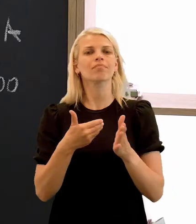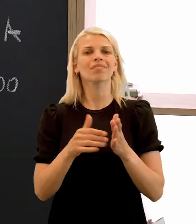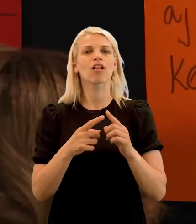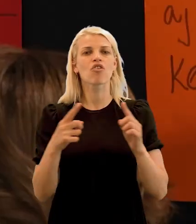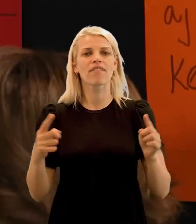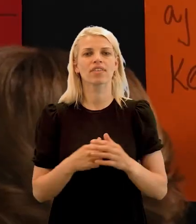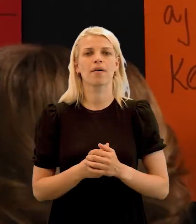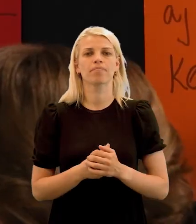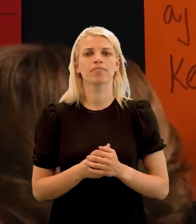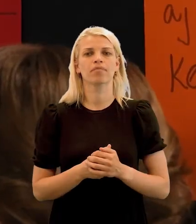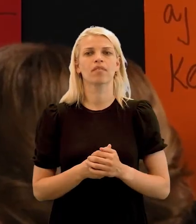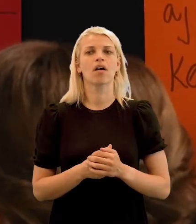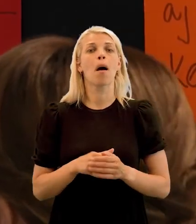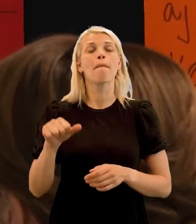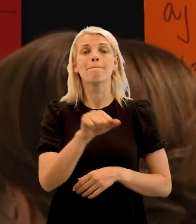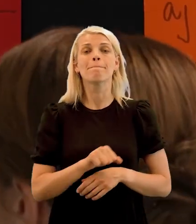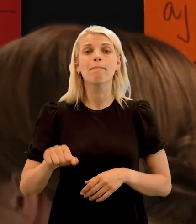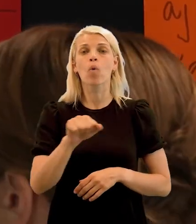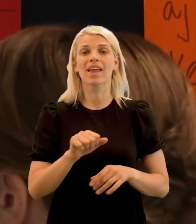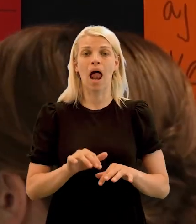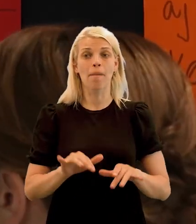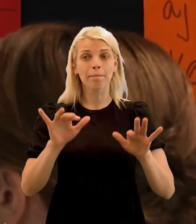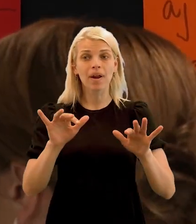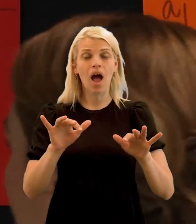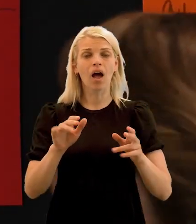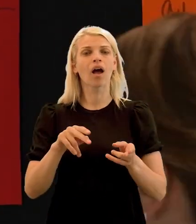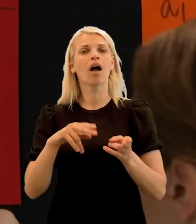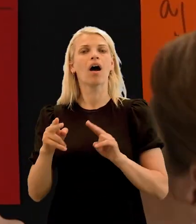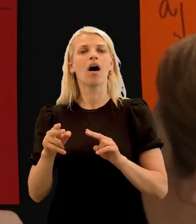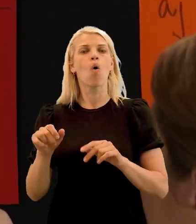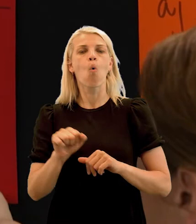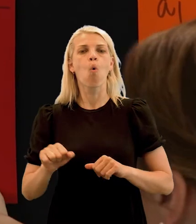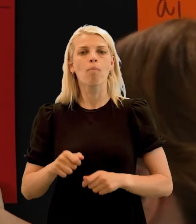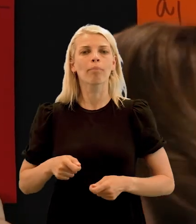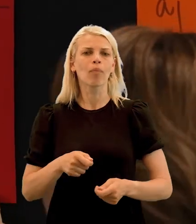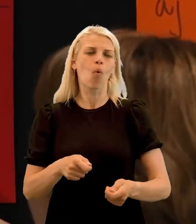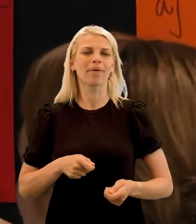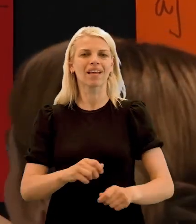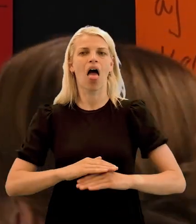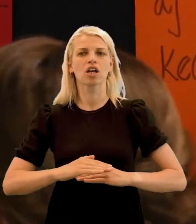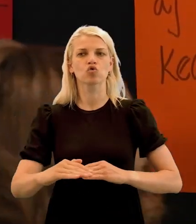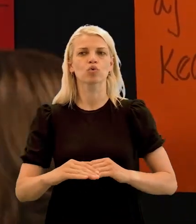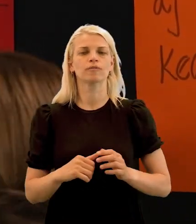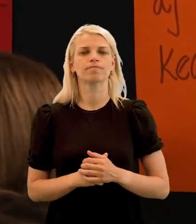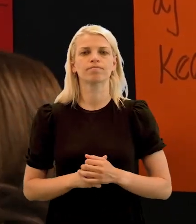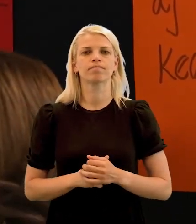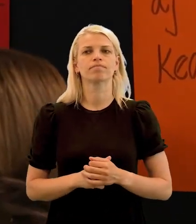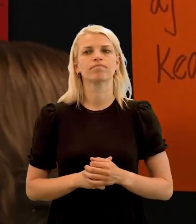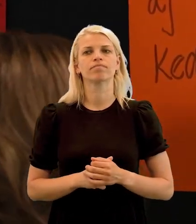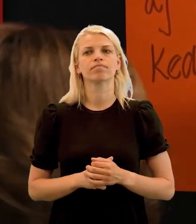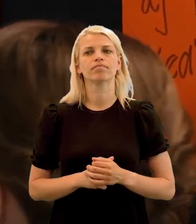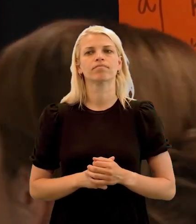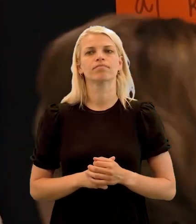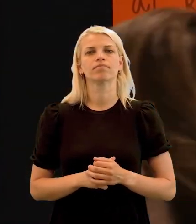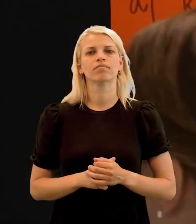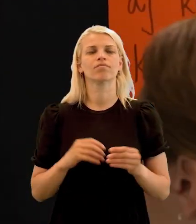vetu. Poutieraj prach, umy dlášku. Tam sa nám najmä hodí spojka, ktorou vlastne